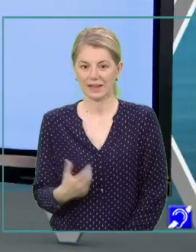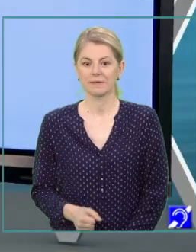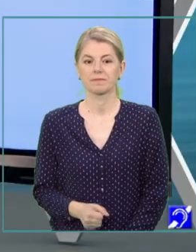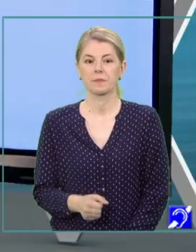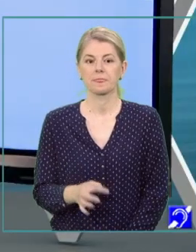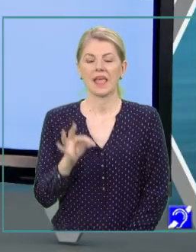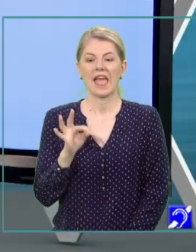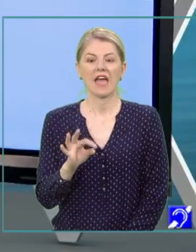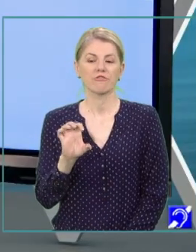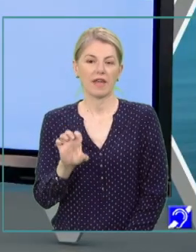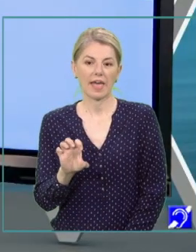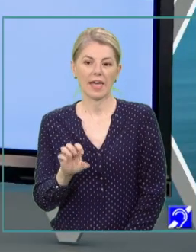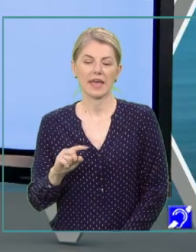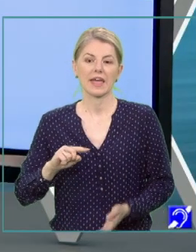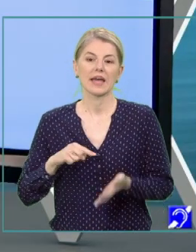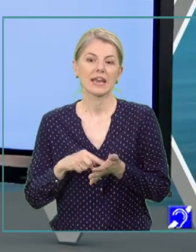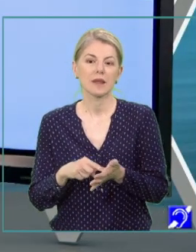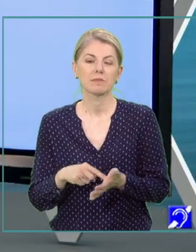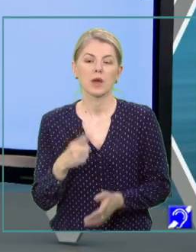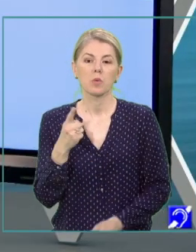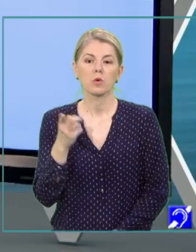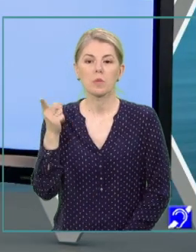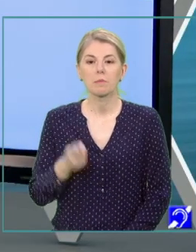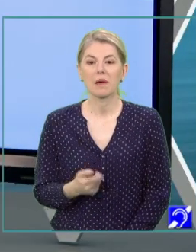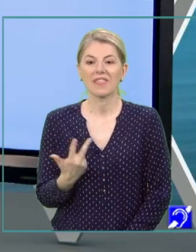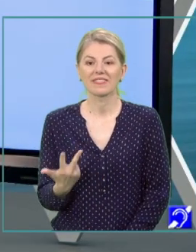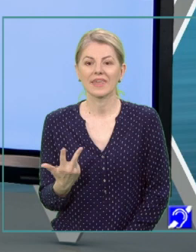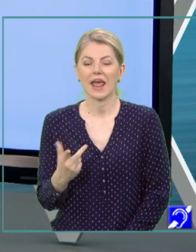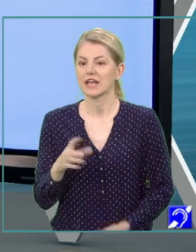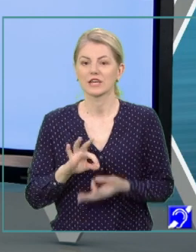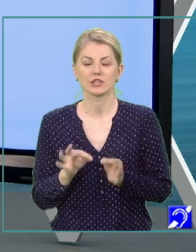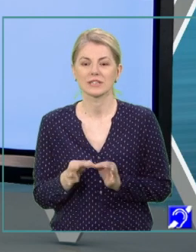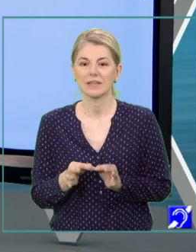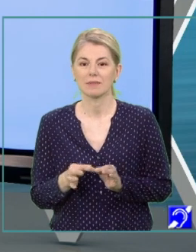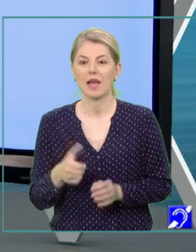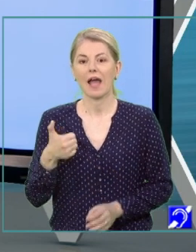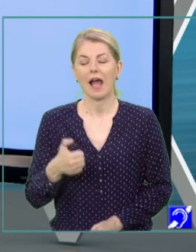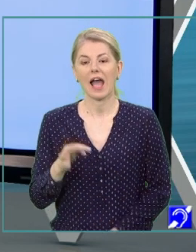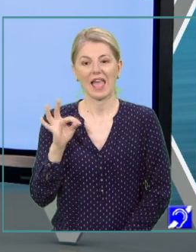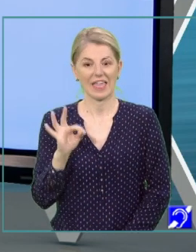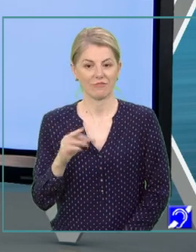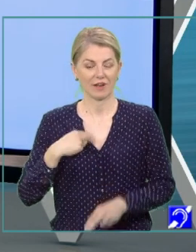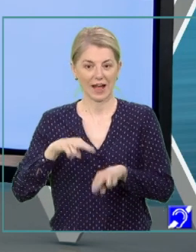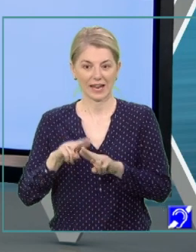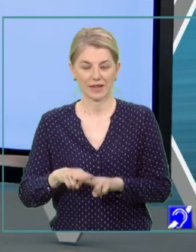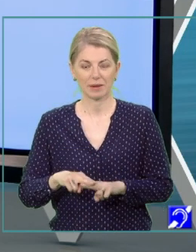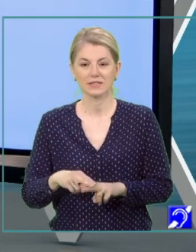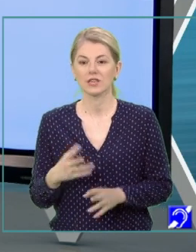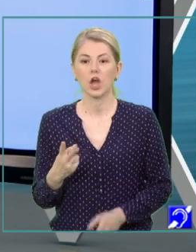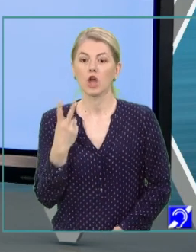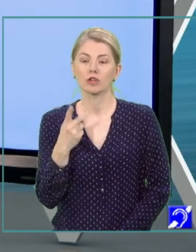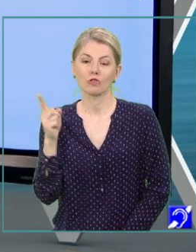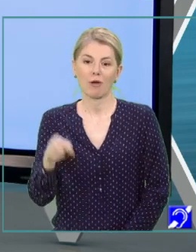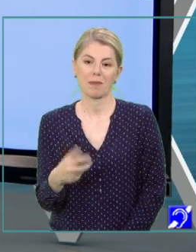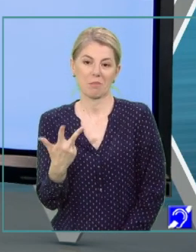acest FE reprezintă o treime. Înseamnă că AF, care a rămas, reprezintă